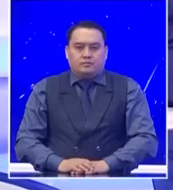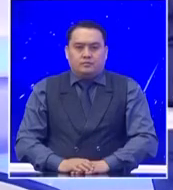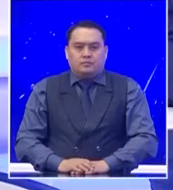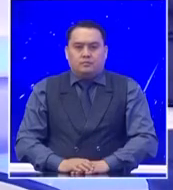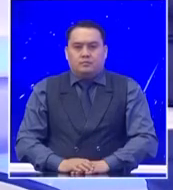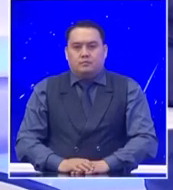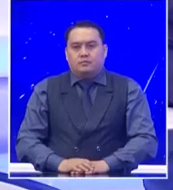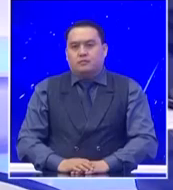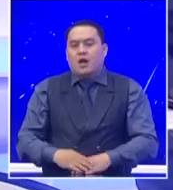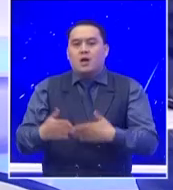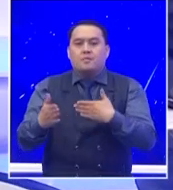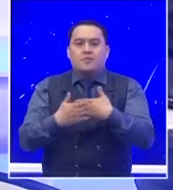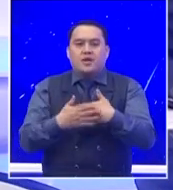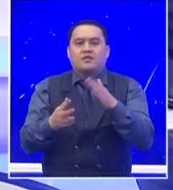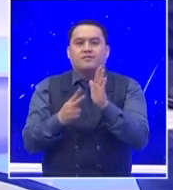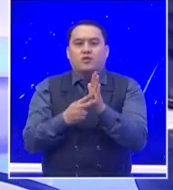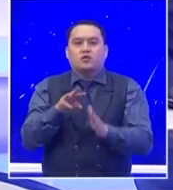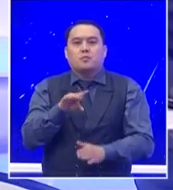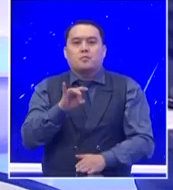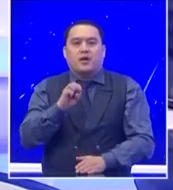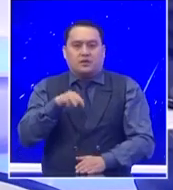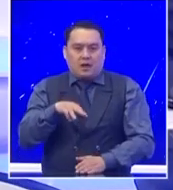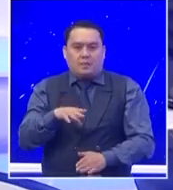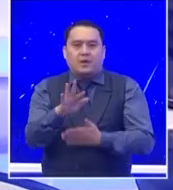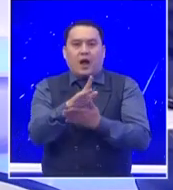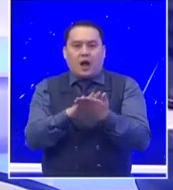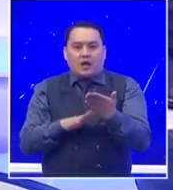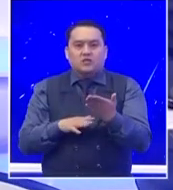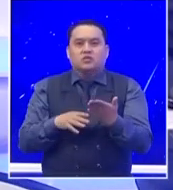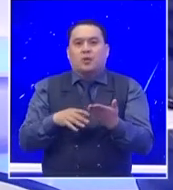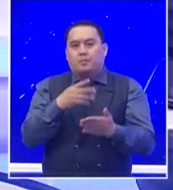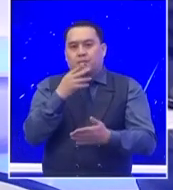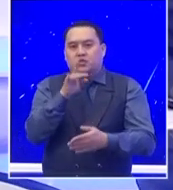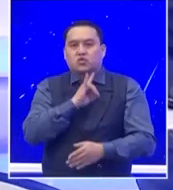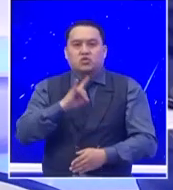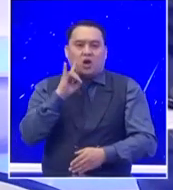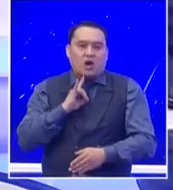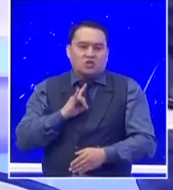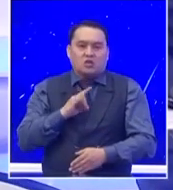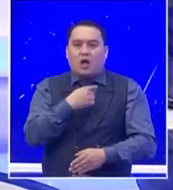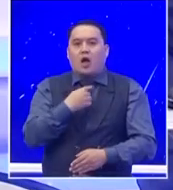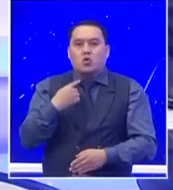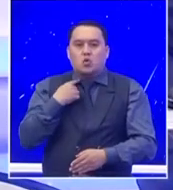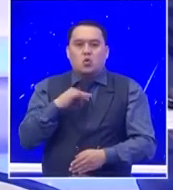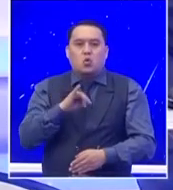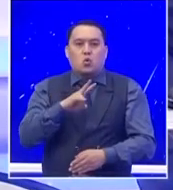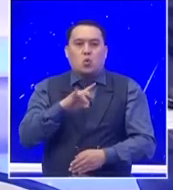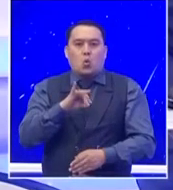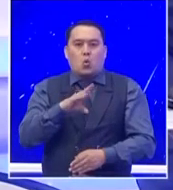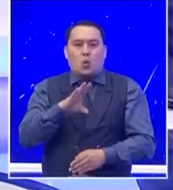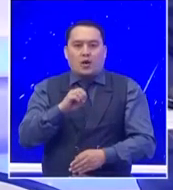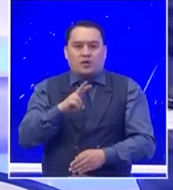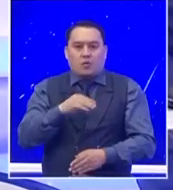Не слабый пол. В преддверии 8 марта мы продолжаем серию сюжетов о прекрасных дамах. Талдыкурганка Юлия